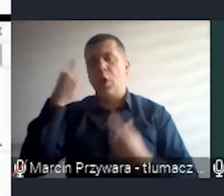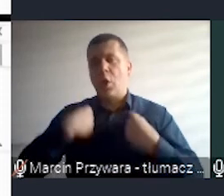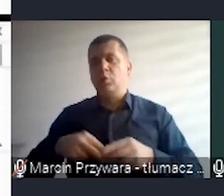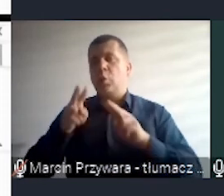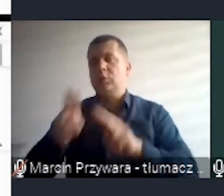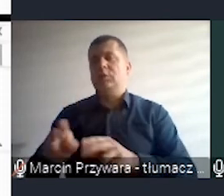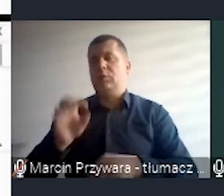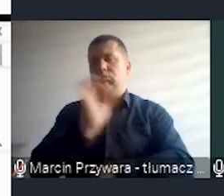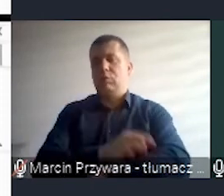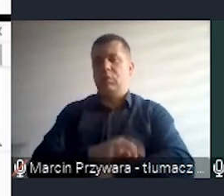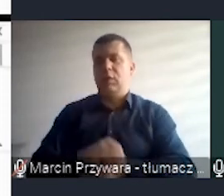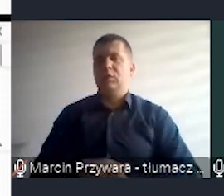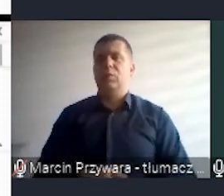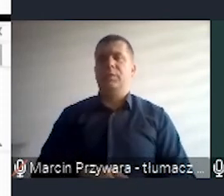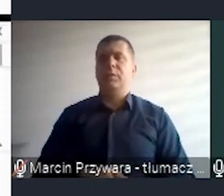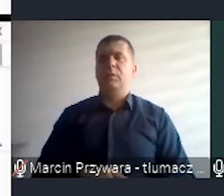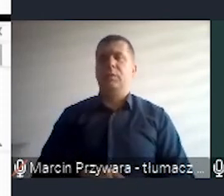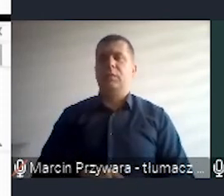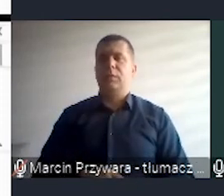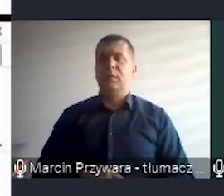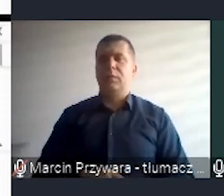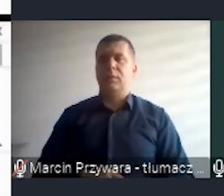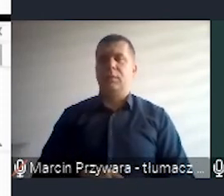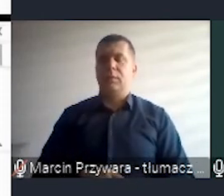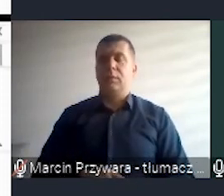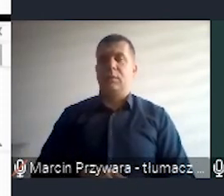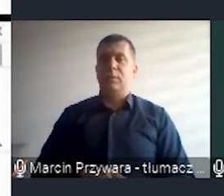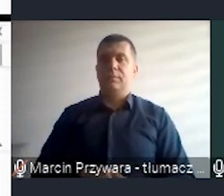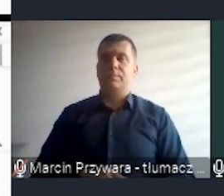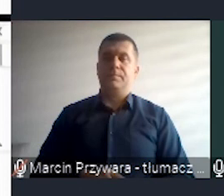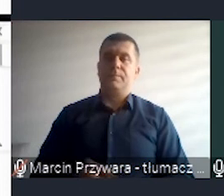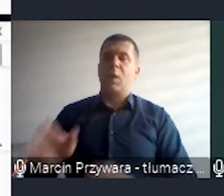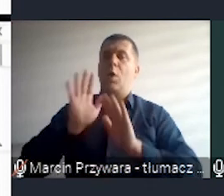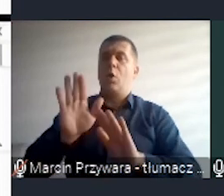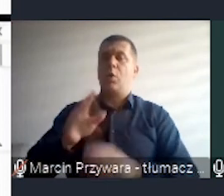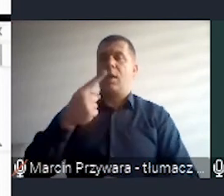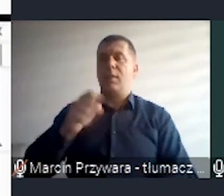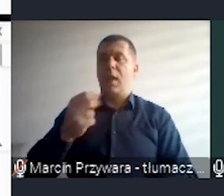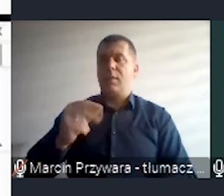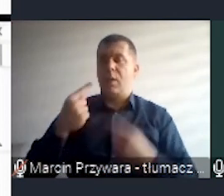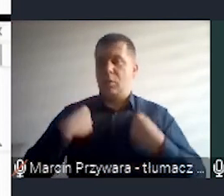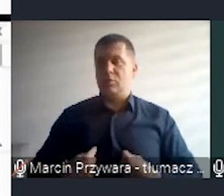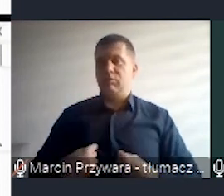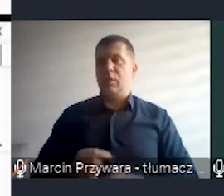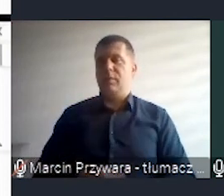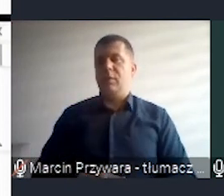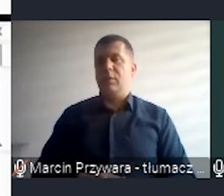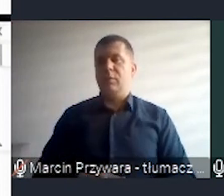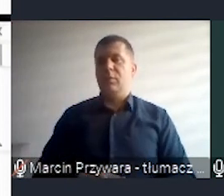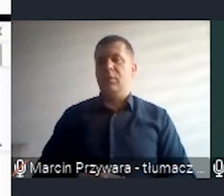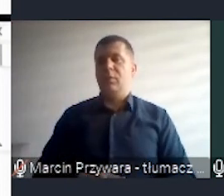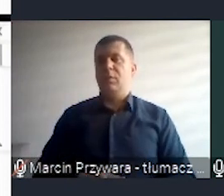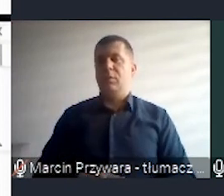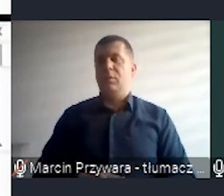projektu, większą wagę przykładają do kwestii związanych z ochroną danych osobowych, czy takich, których po prostu